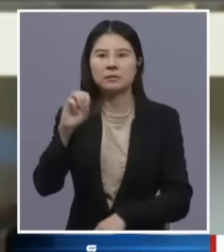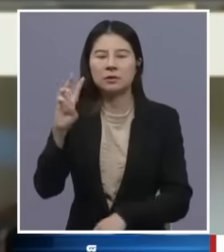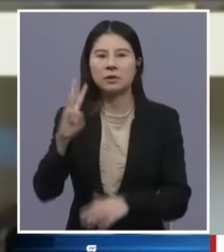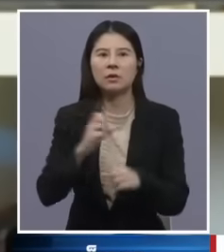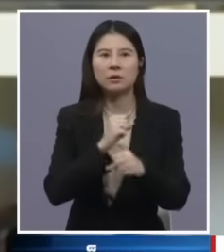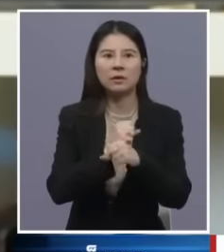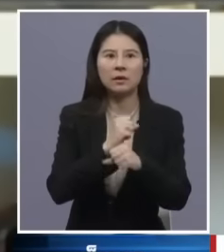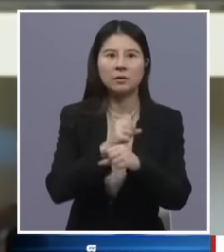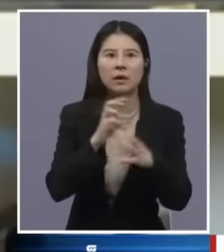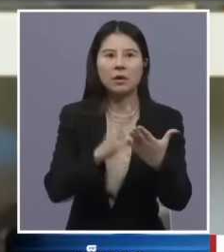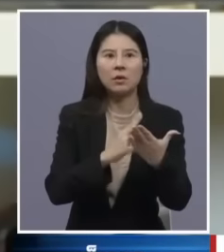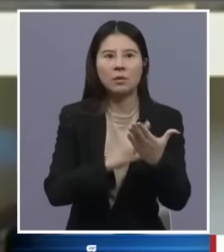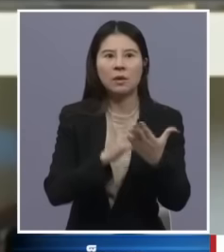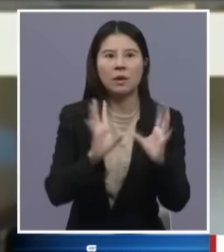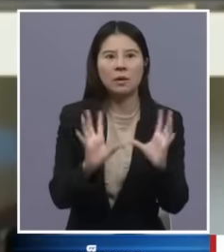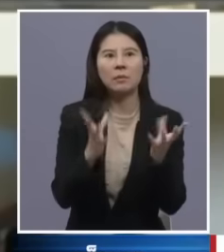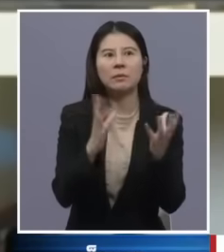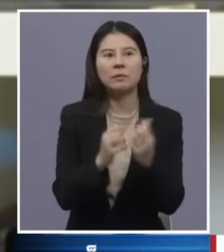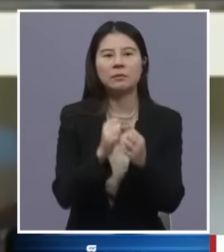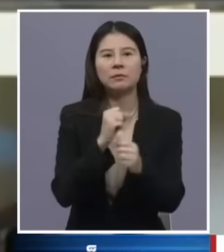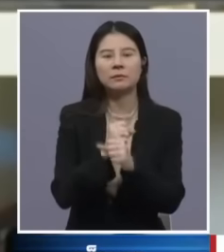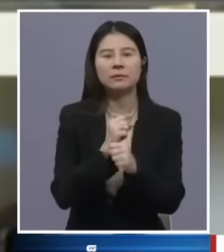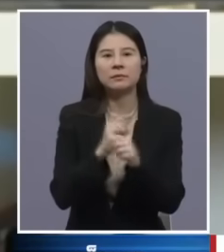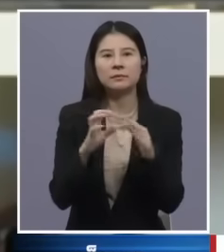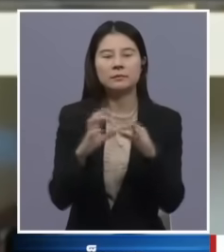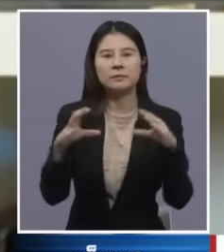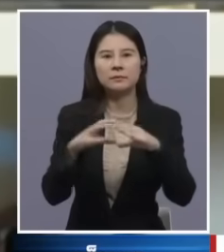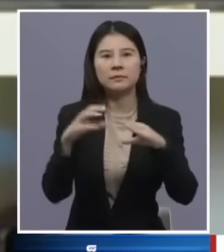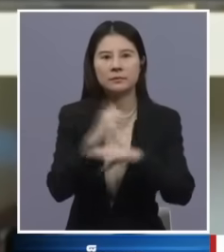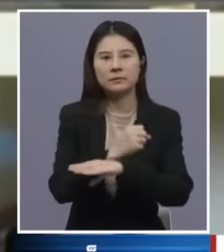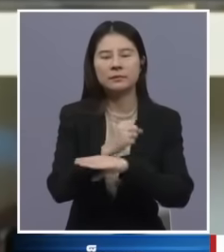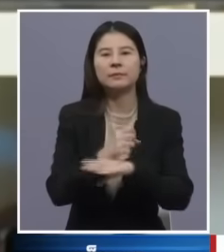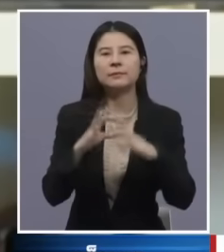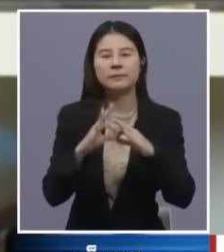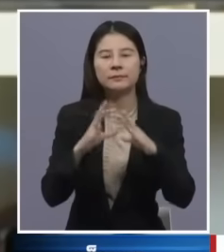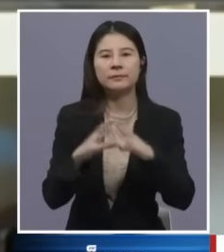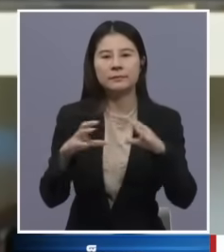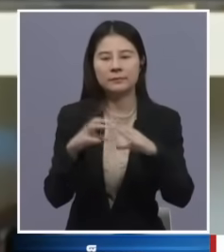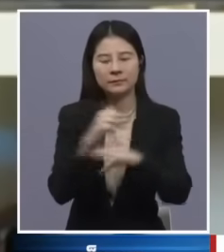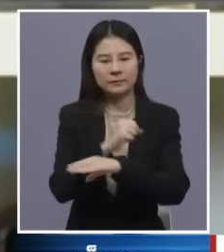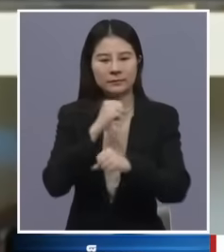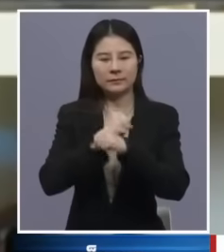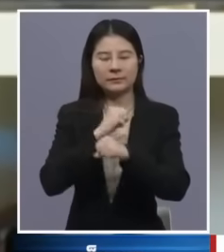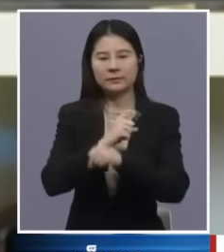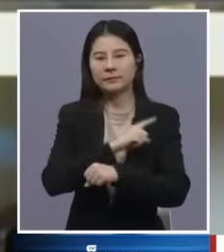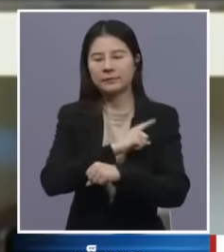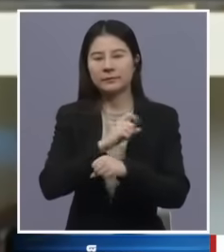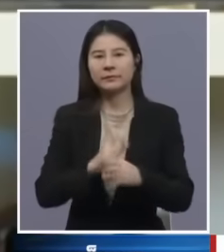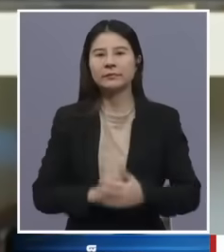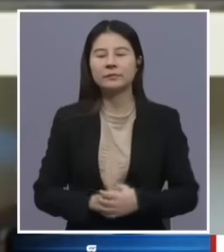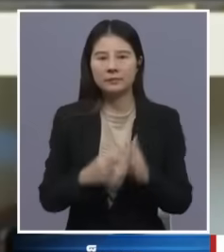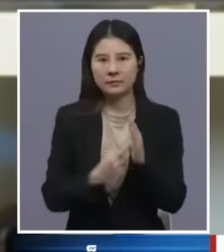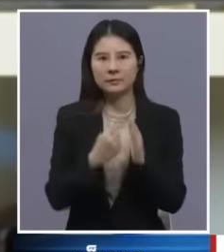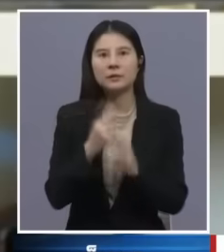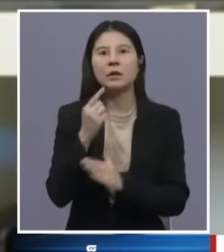าระกลางปีหน้าใช่ไห ม ซึ่งจะทำให้ทิศทางการเมืองเนี่ยไปอยู่ในมือของนักการเมืองแบบเป็ดเสร็จ 100% อันนี้ปัจจัยแรกกร